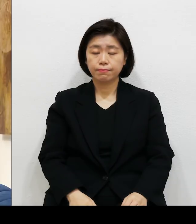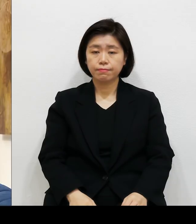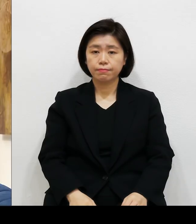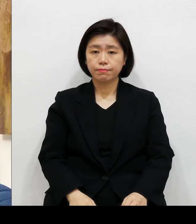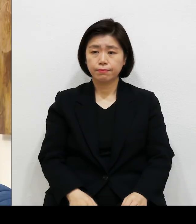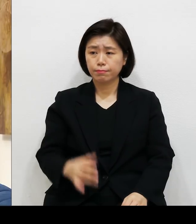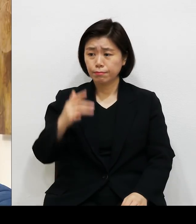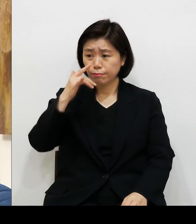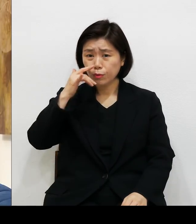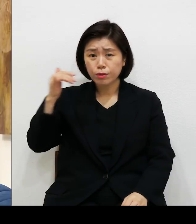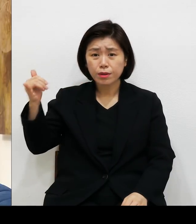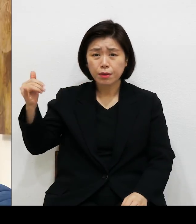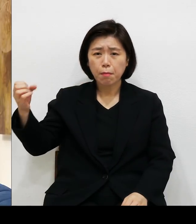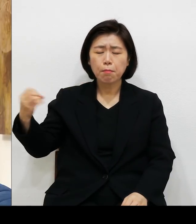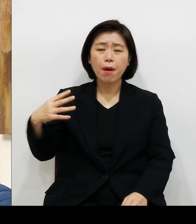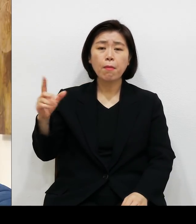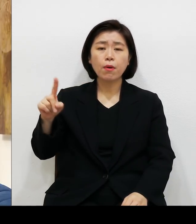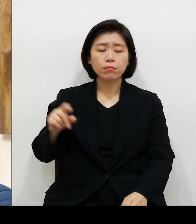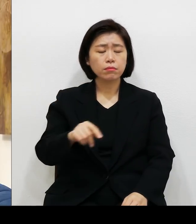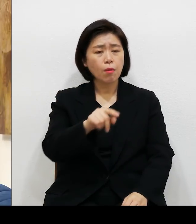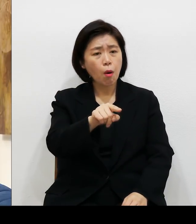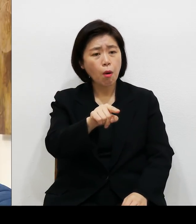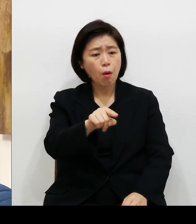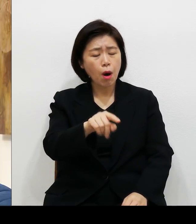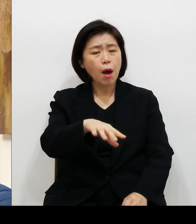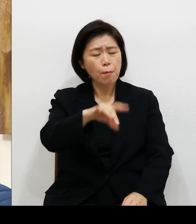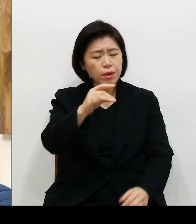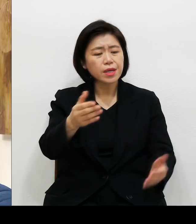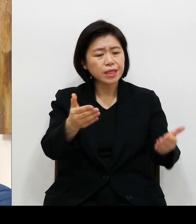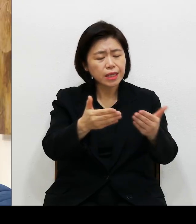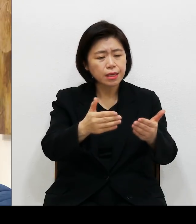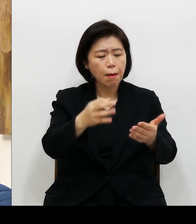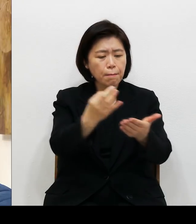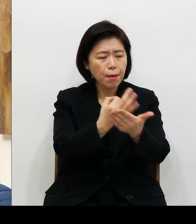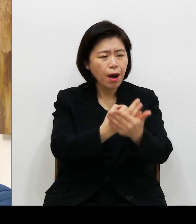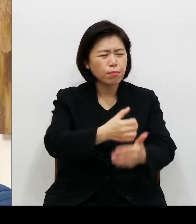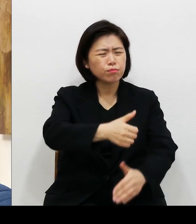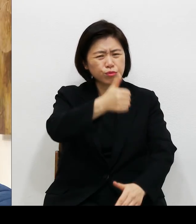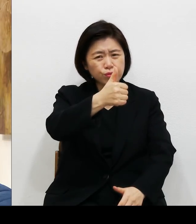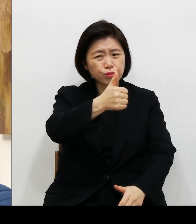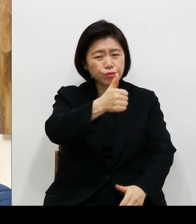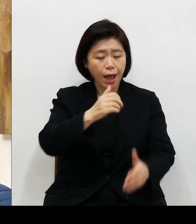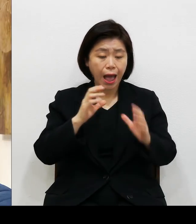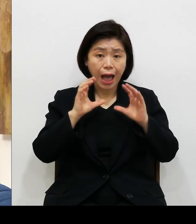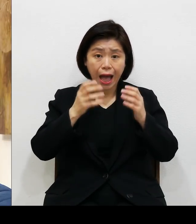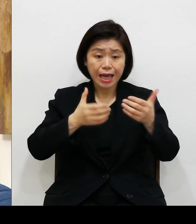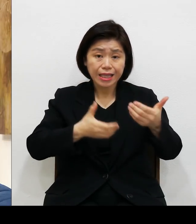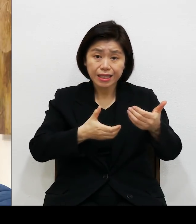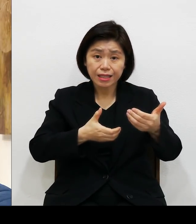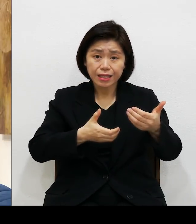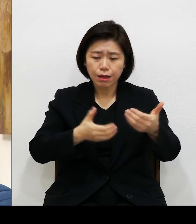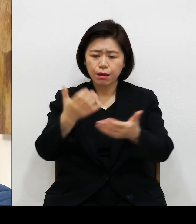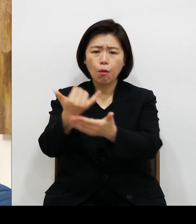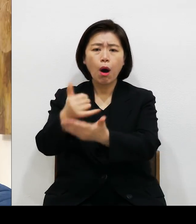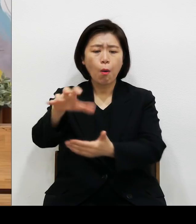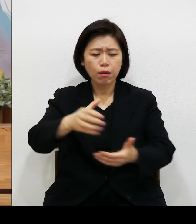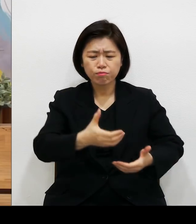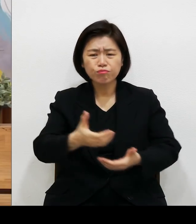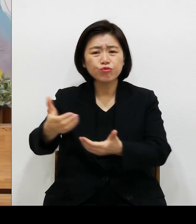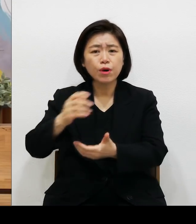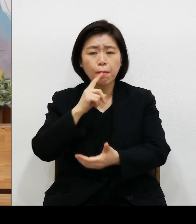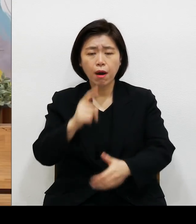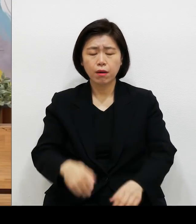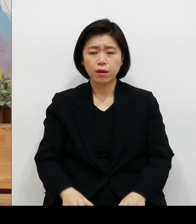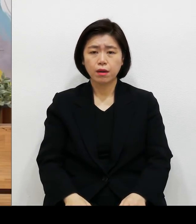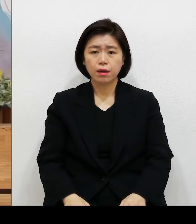뭐 부모님조차 네가 먼저 아이를 고아원에 맡기고 경제적으로 어느 정도 안정을 한 다음에 아이를 다시 되찾아와라 이런 말씀을 하시면서